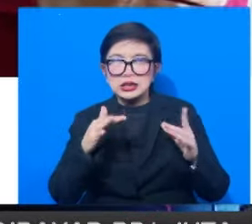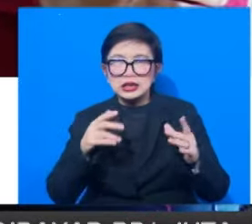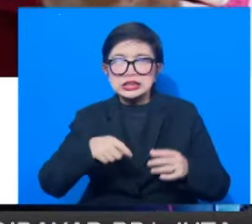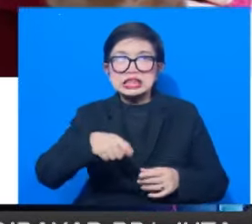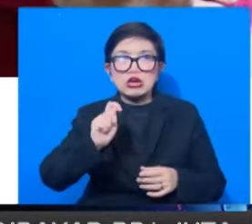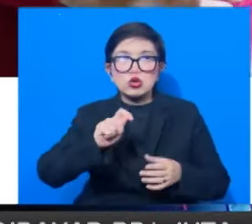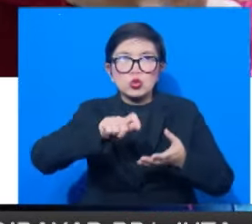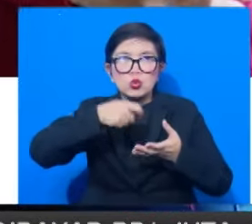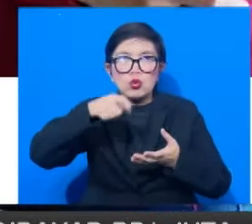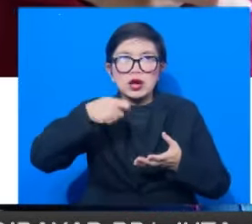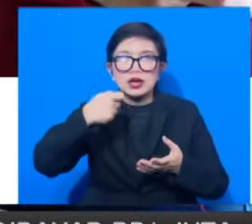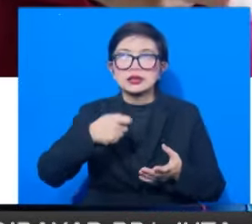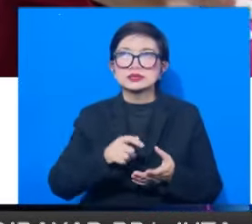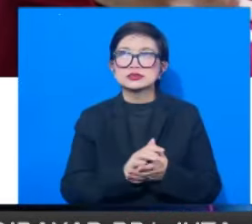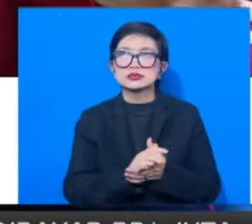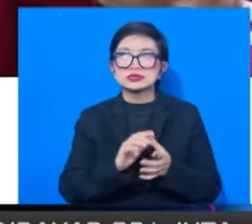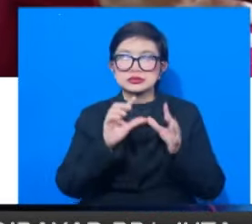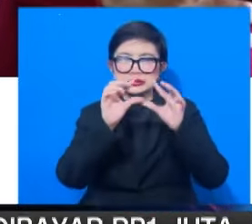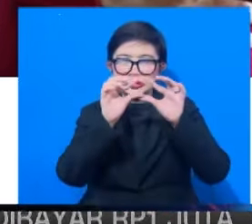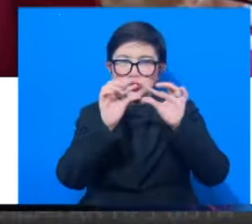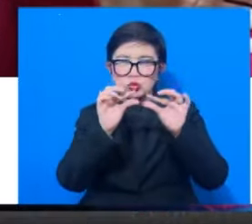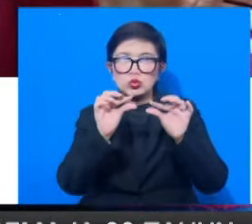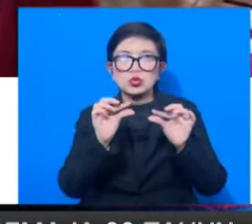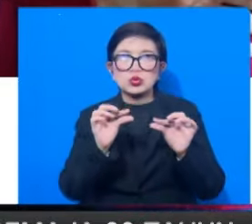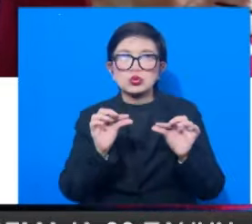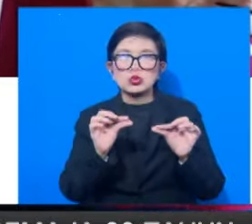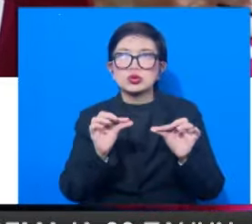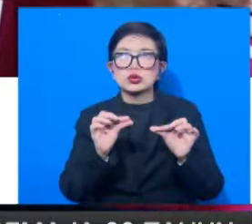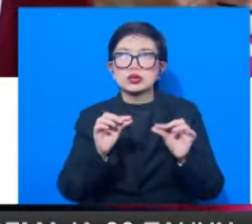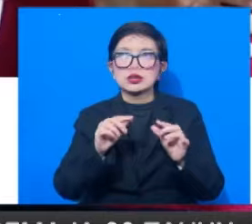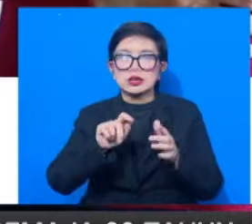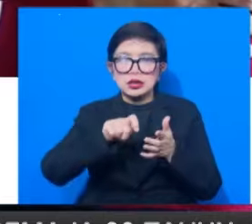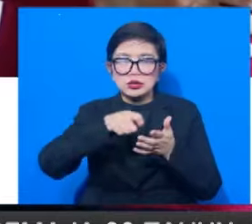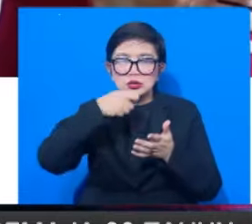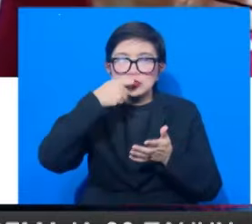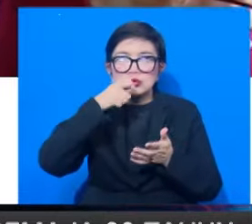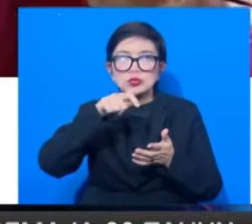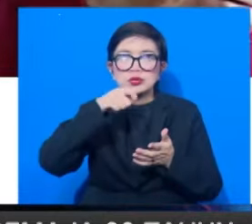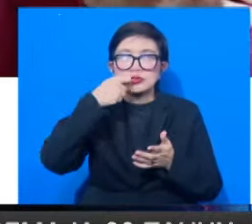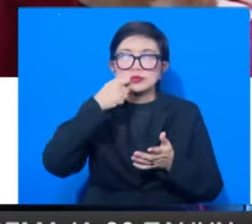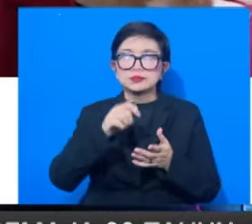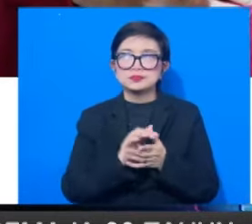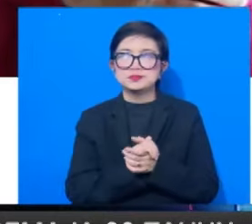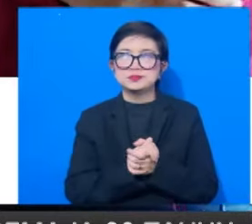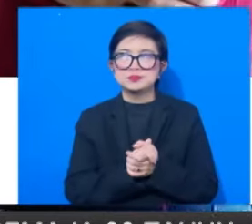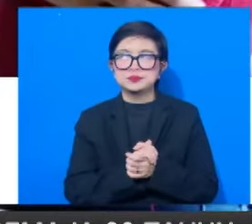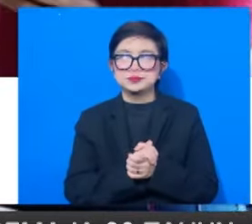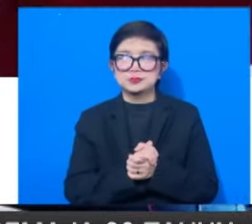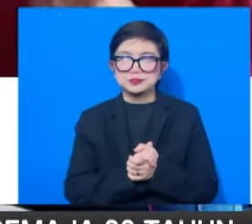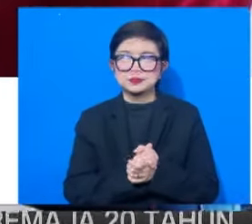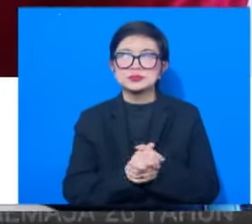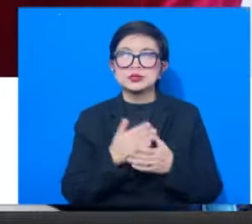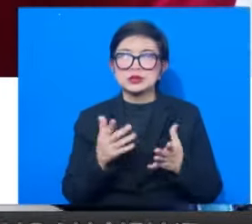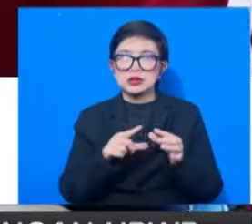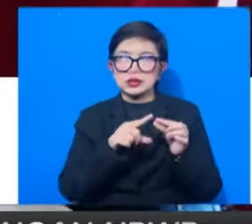lainnya, dia pasti akan ekstraknya akan ikut di airnya itu. Jadi bisa lama juga, tapi kan otomatis tekstur